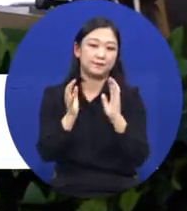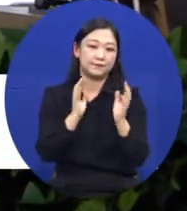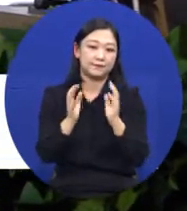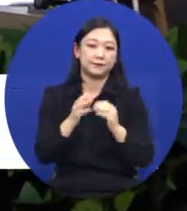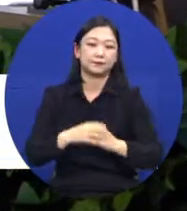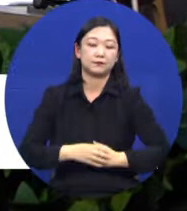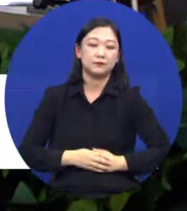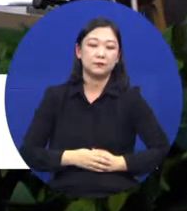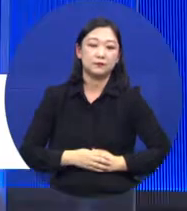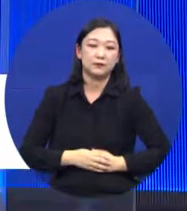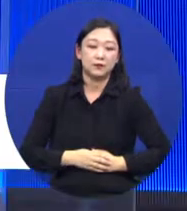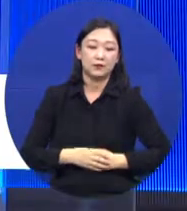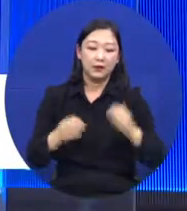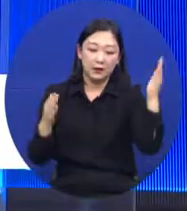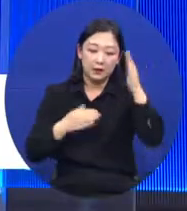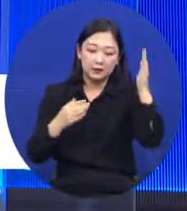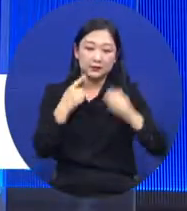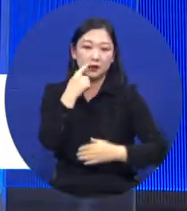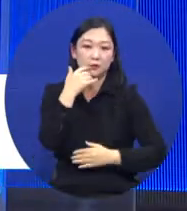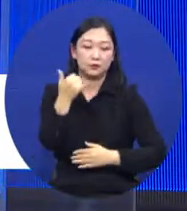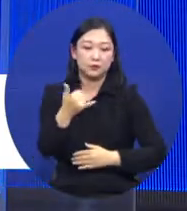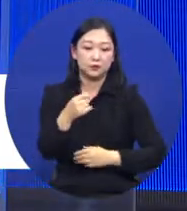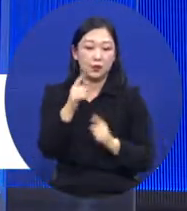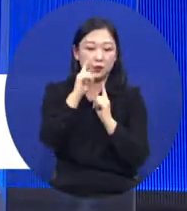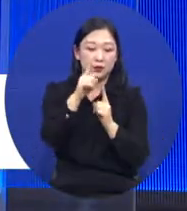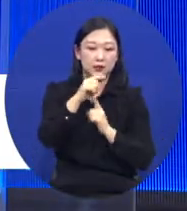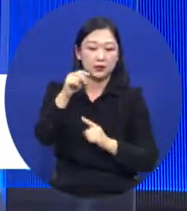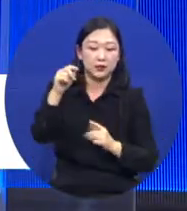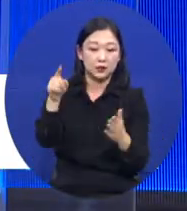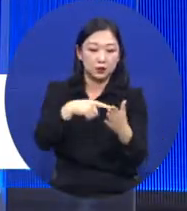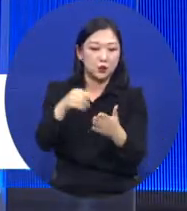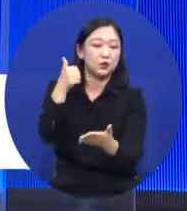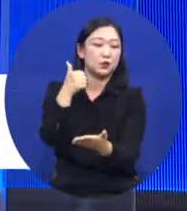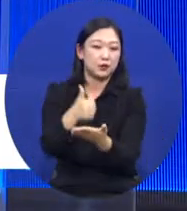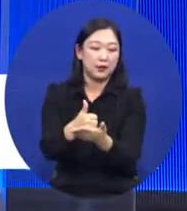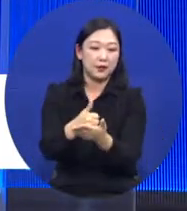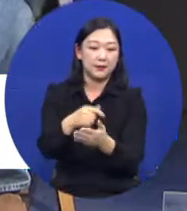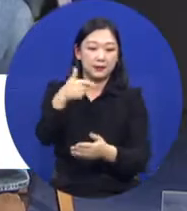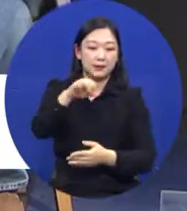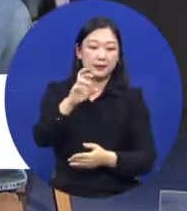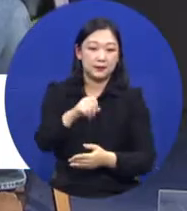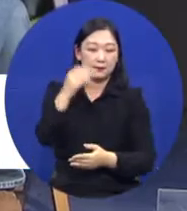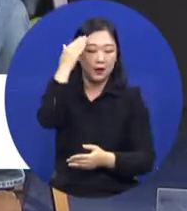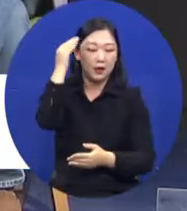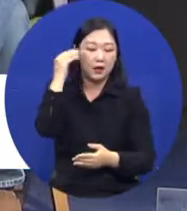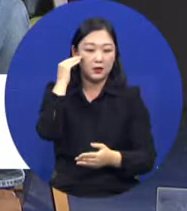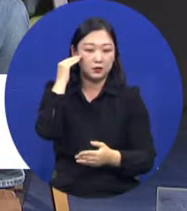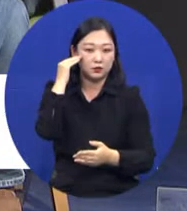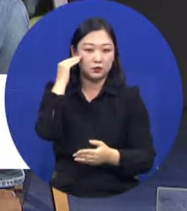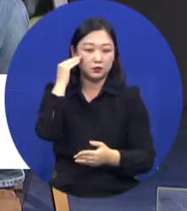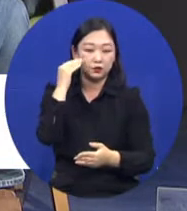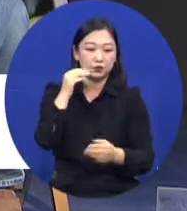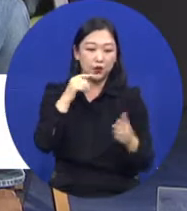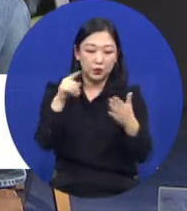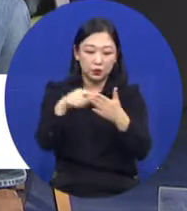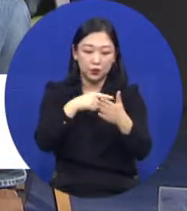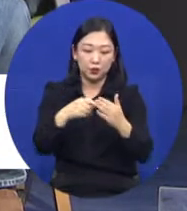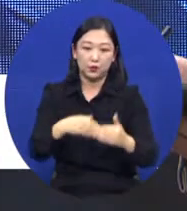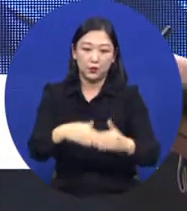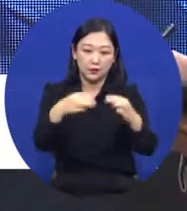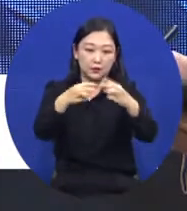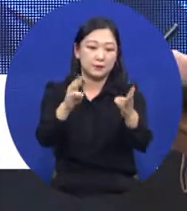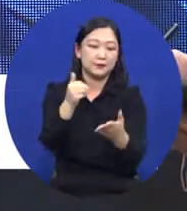콘서트에는 학생과 학부모 이석문 제주도 교육감과 김영은 한국교육과정평가원 팀장 등 에